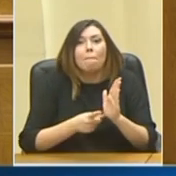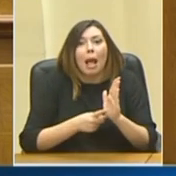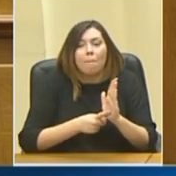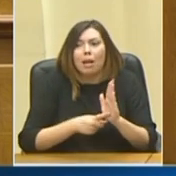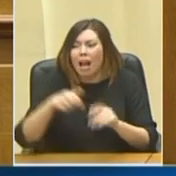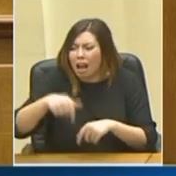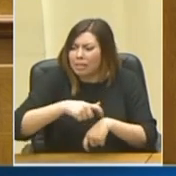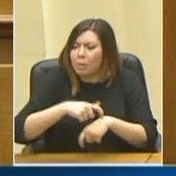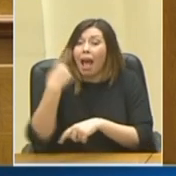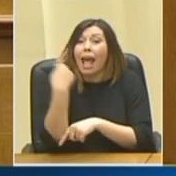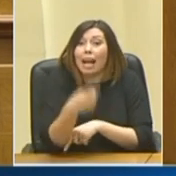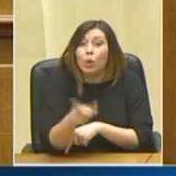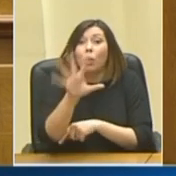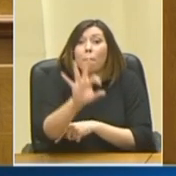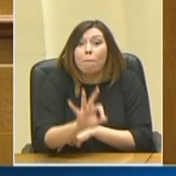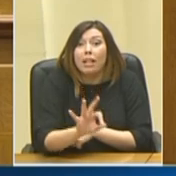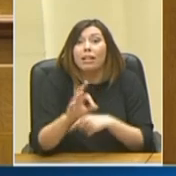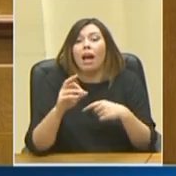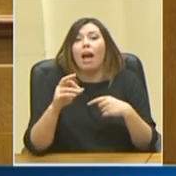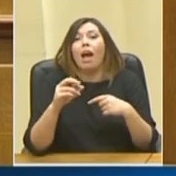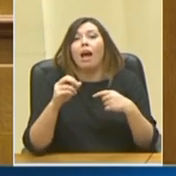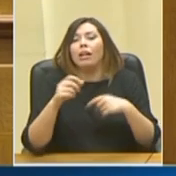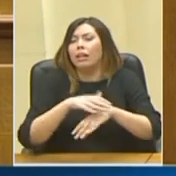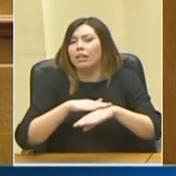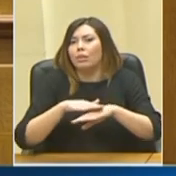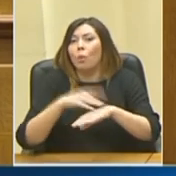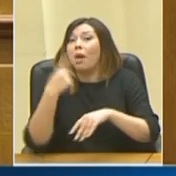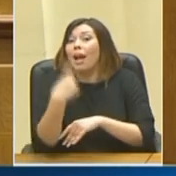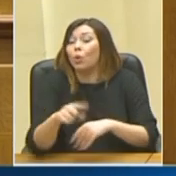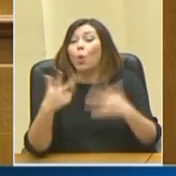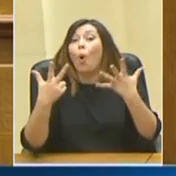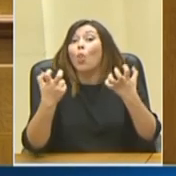180 τώρα για να θέλει η άλλη Βουλή 150.